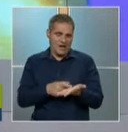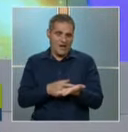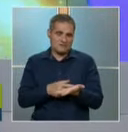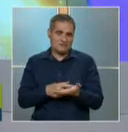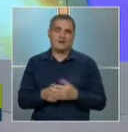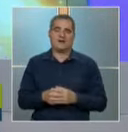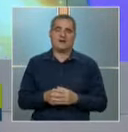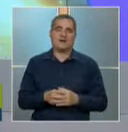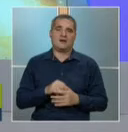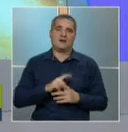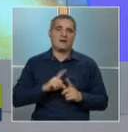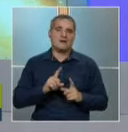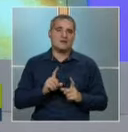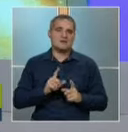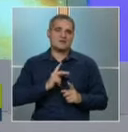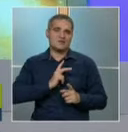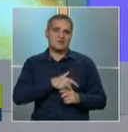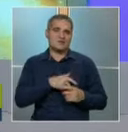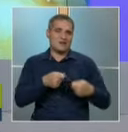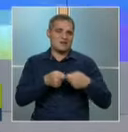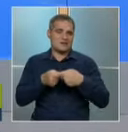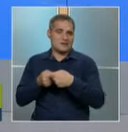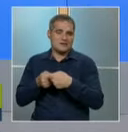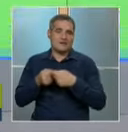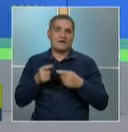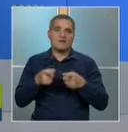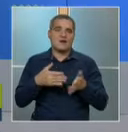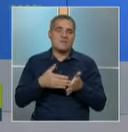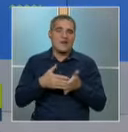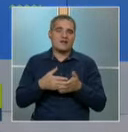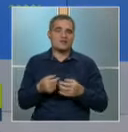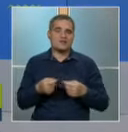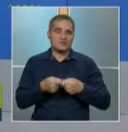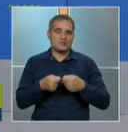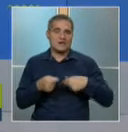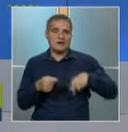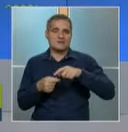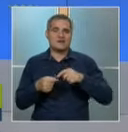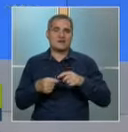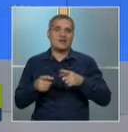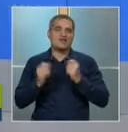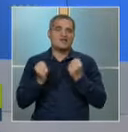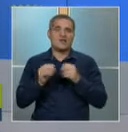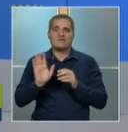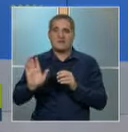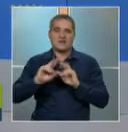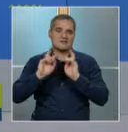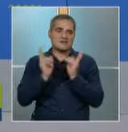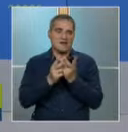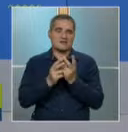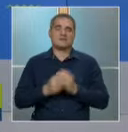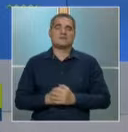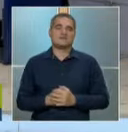и не се социализират. Това им пречи да се социализират с останалите, защото живеят в един техен свят, в някакво